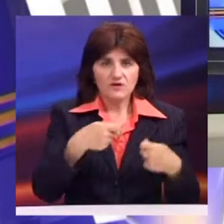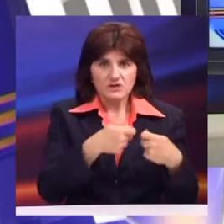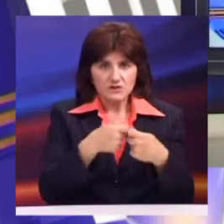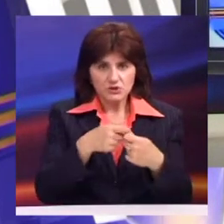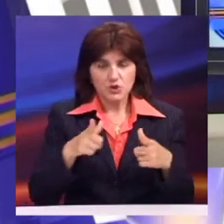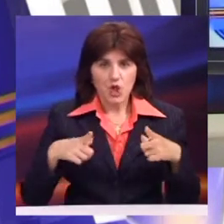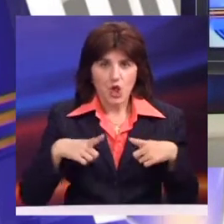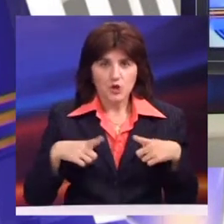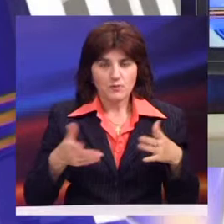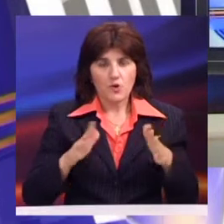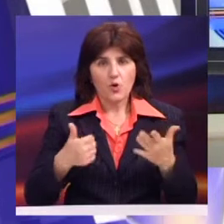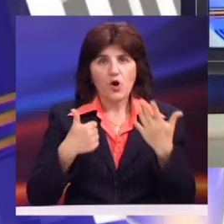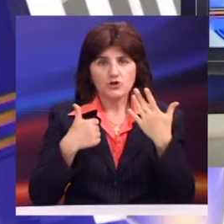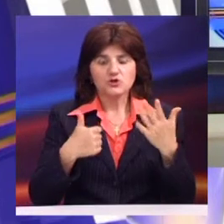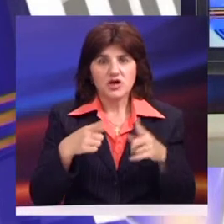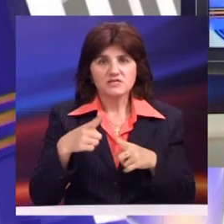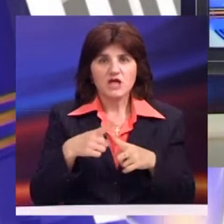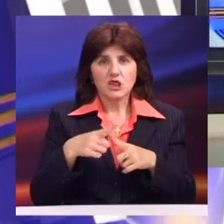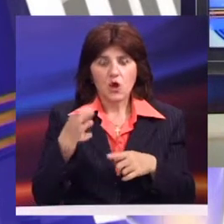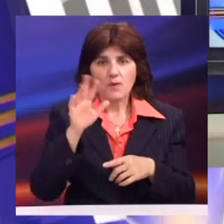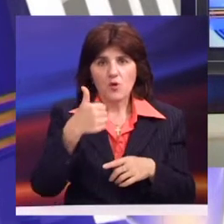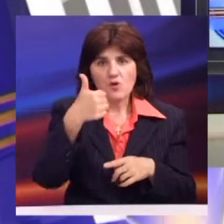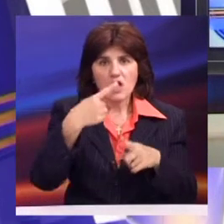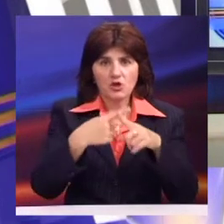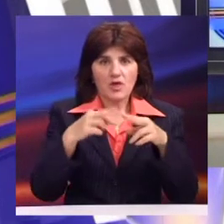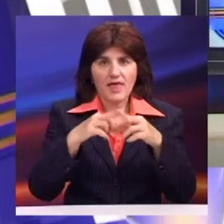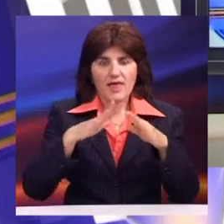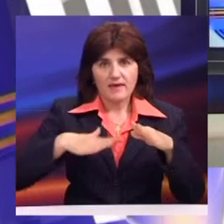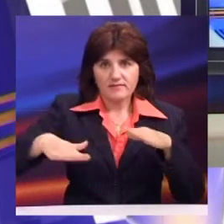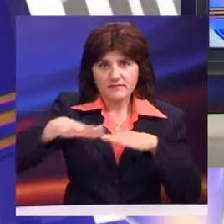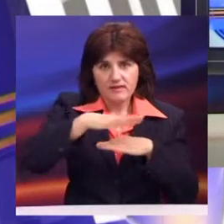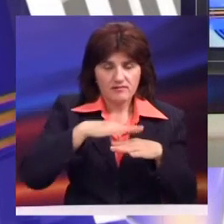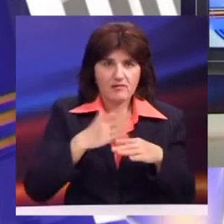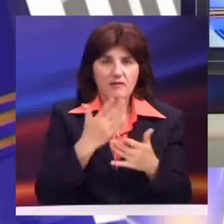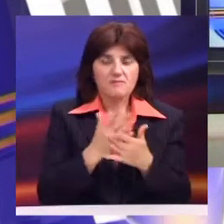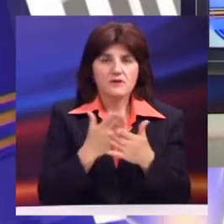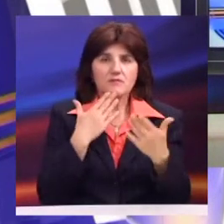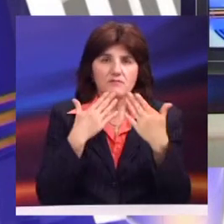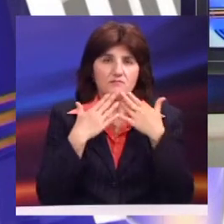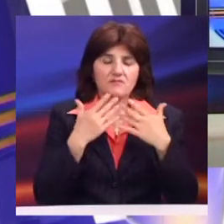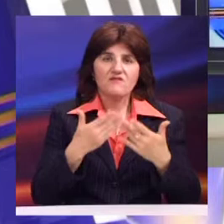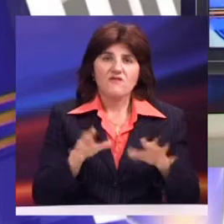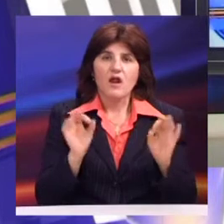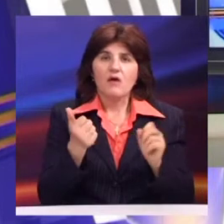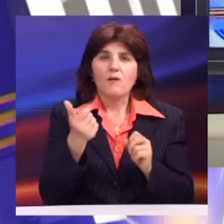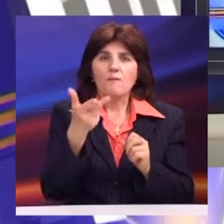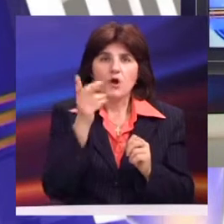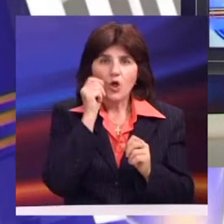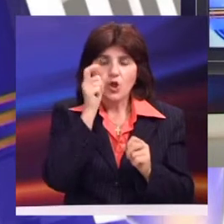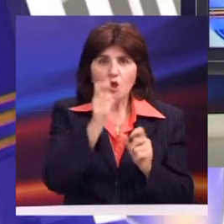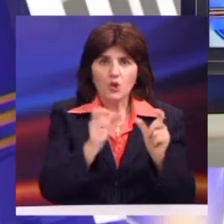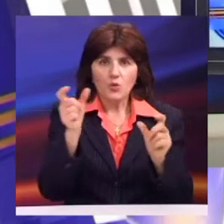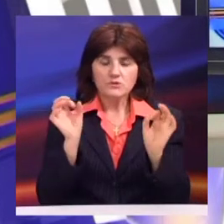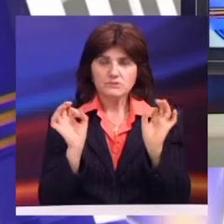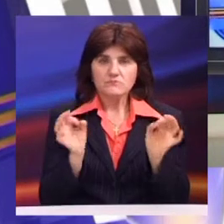ove službe očekuju prinose od preko 6 tona po hektaru. Manifestacije je prisustvovao veliki broj poljoprivrednika i stručnjaka, a već